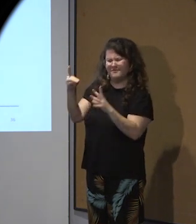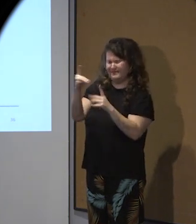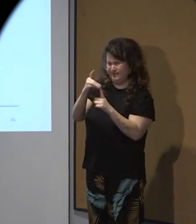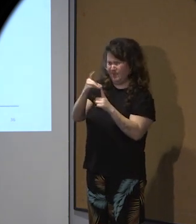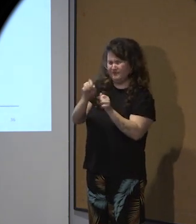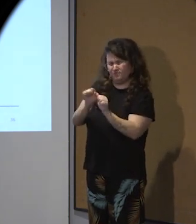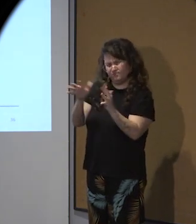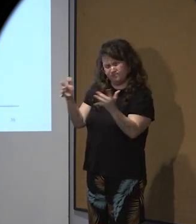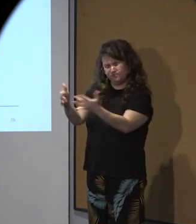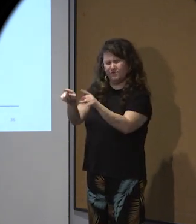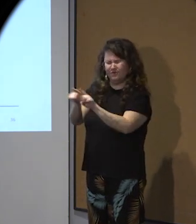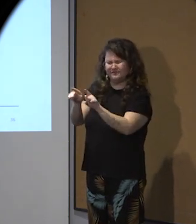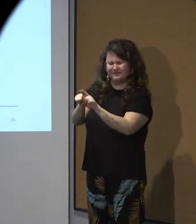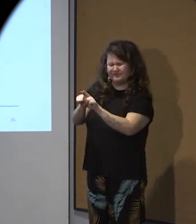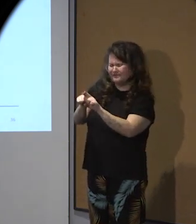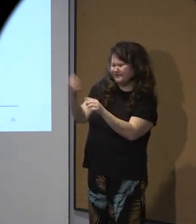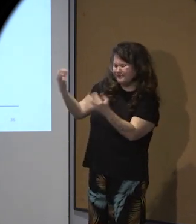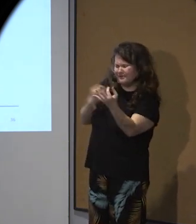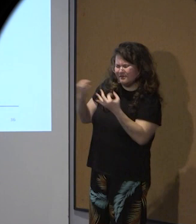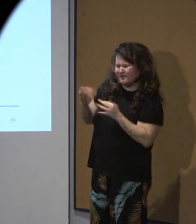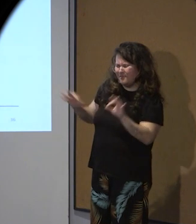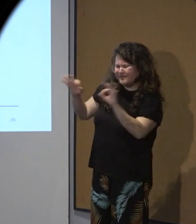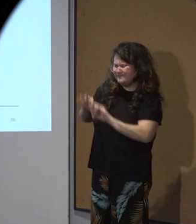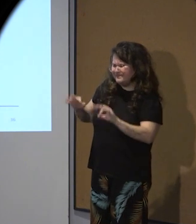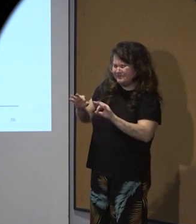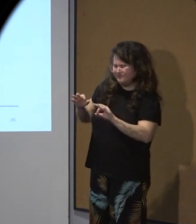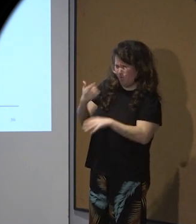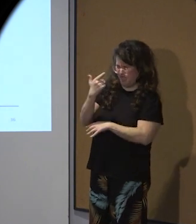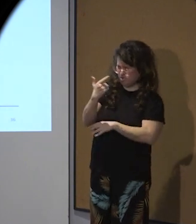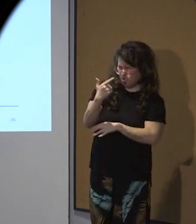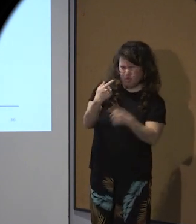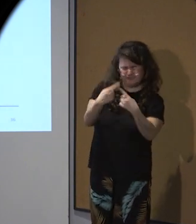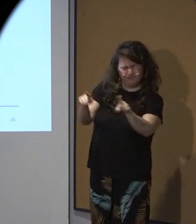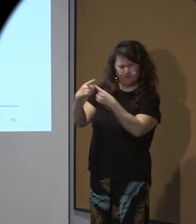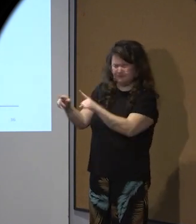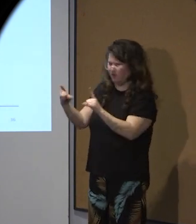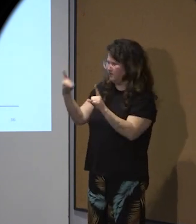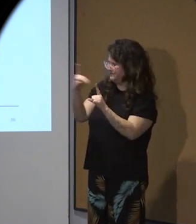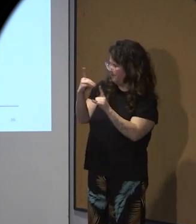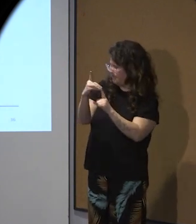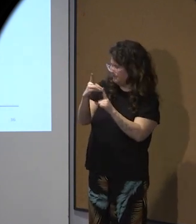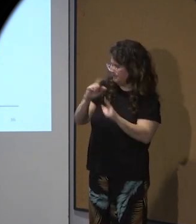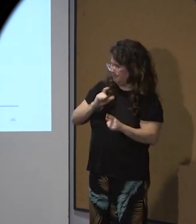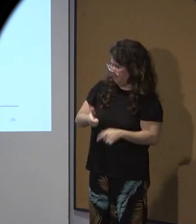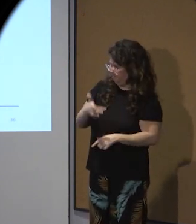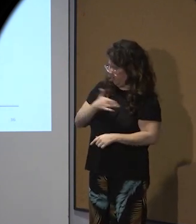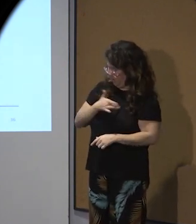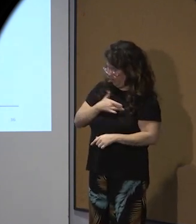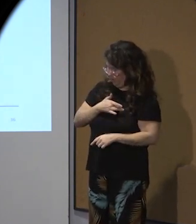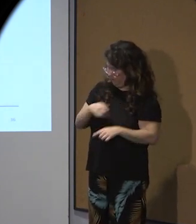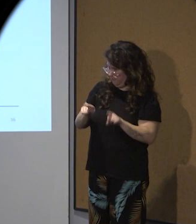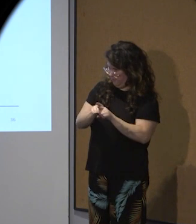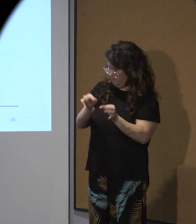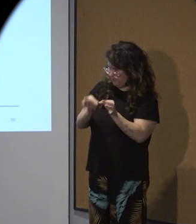je voulais savoir si les deux types de diabète engendraient les mêmes conséquences sur le système cardiovasculaire et sur les